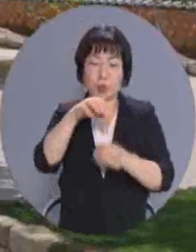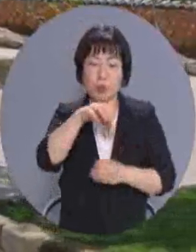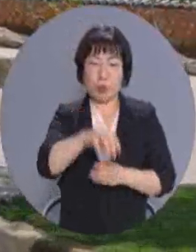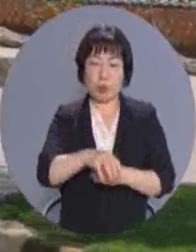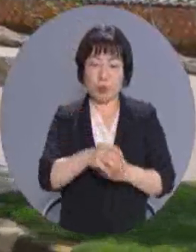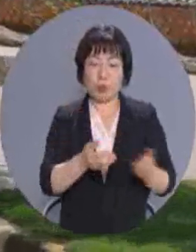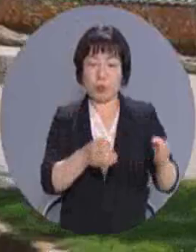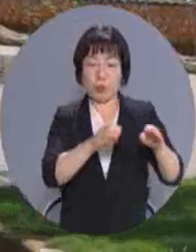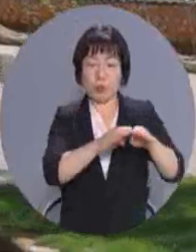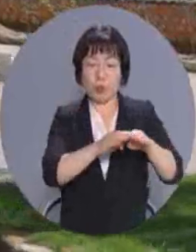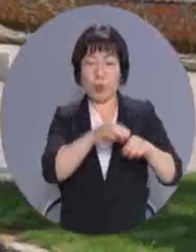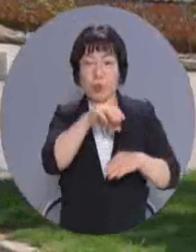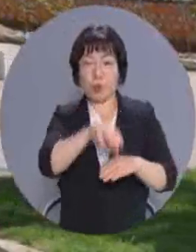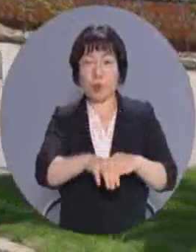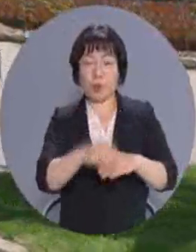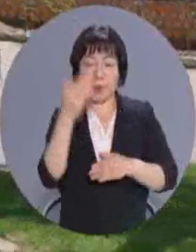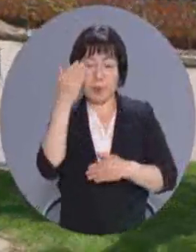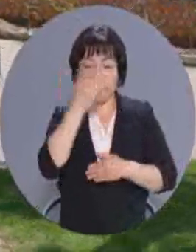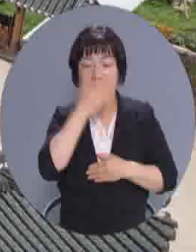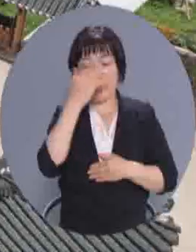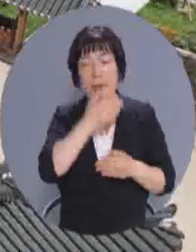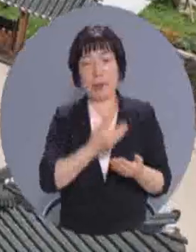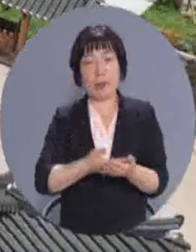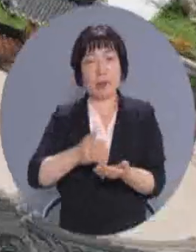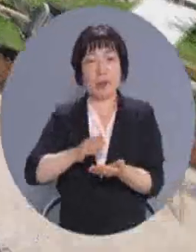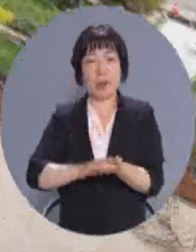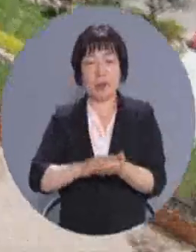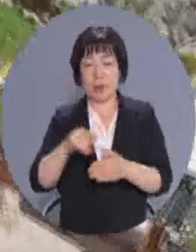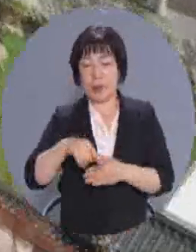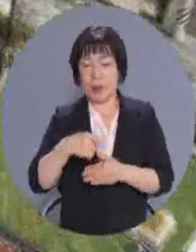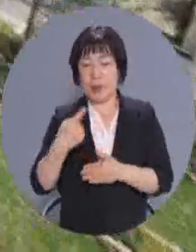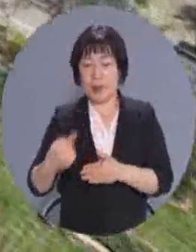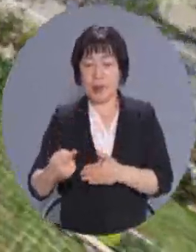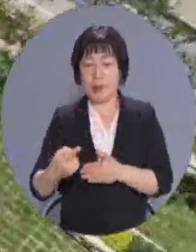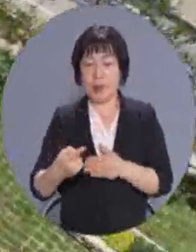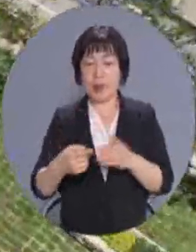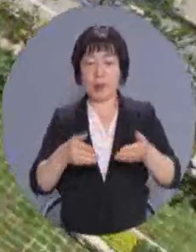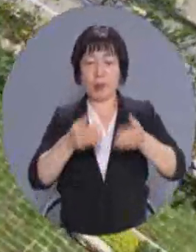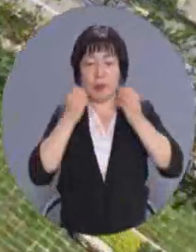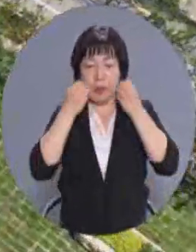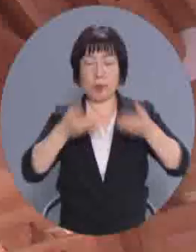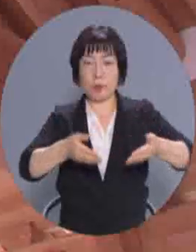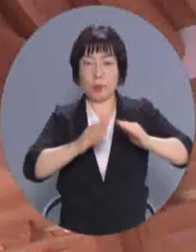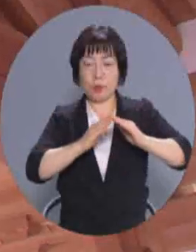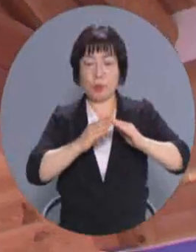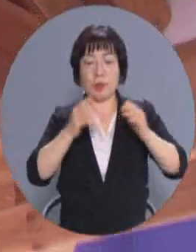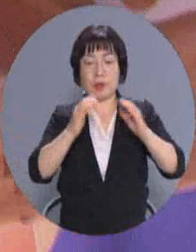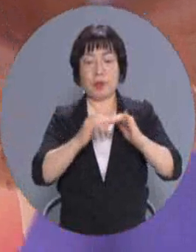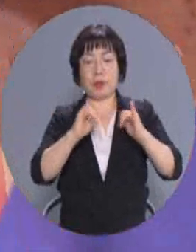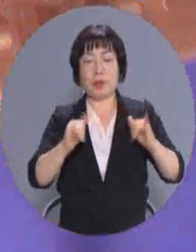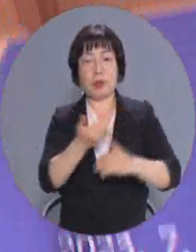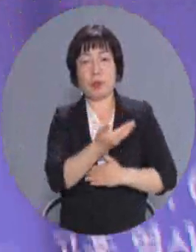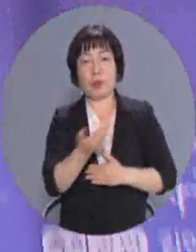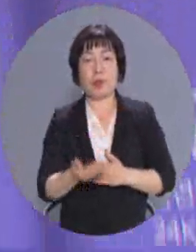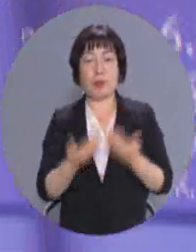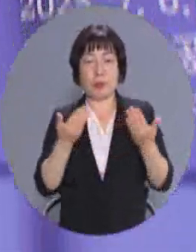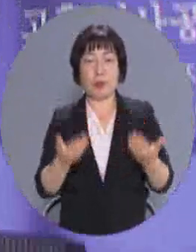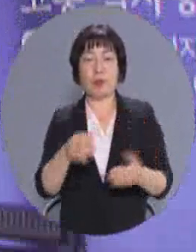잊혀져 가던 존심당을 말끔히 정비하고 그 옆으로 흥양정을 신축해 주민들을 위한 공간으로